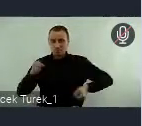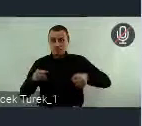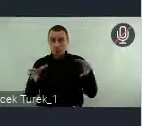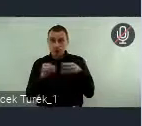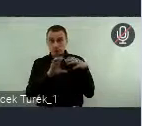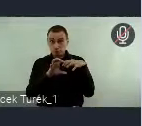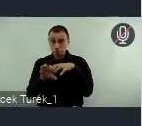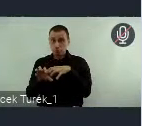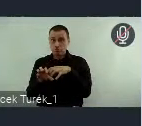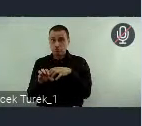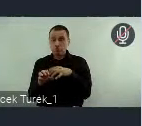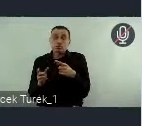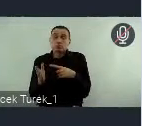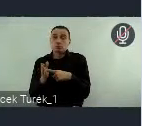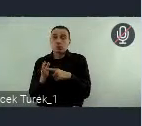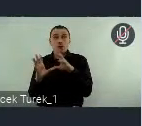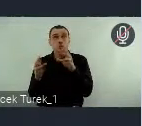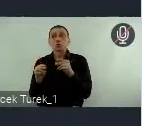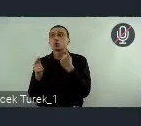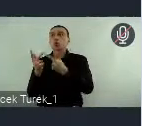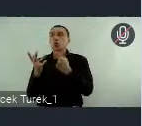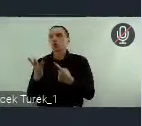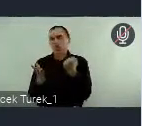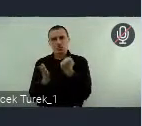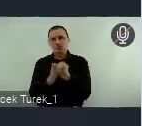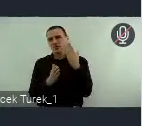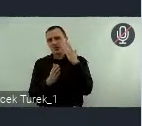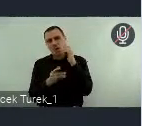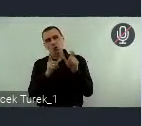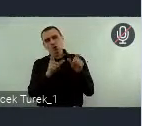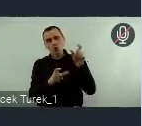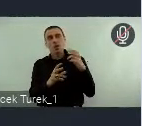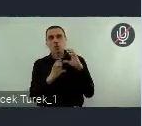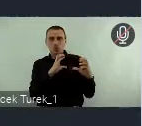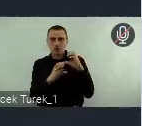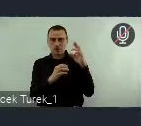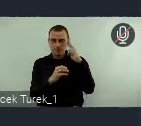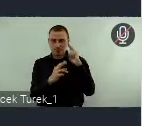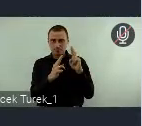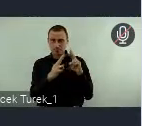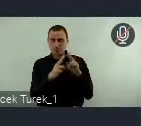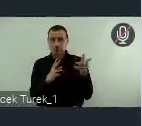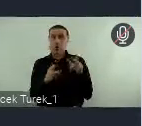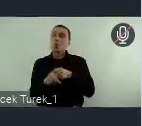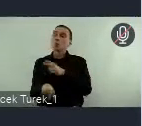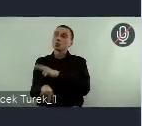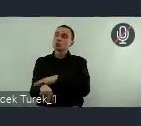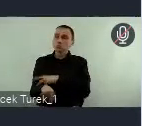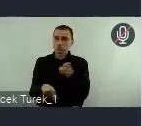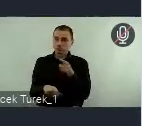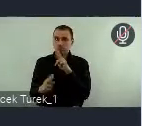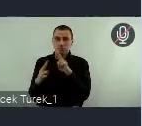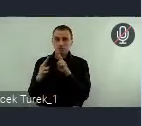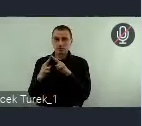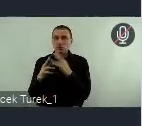oczywiście tego wszystkiego Nie musicie brać pod uwagę znać swoją grupę docelową wiecie jak się z nimi komunikować ze swoim urzędem się spokojnie dogadacie co do tego